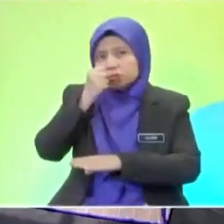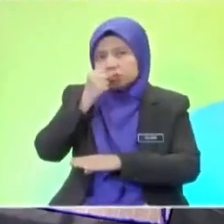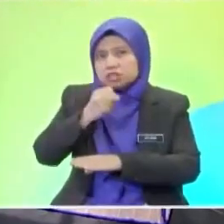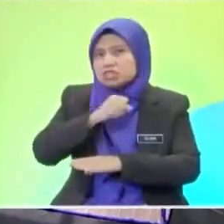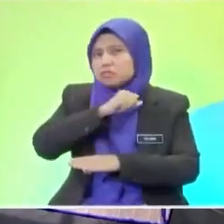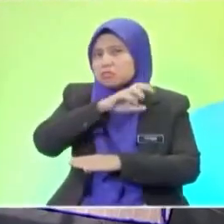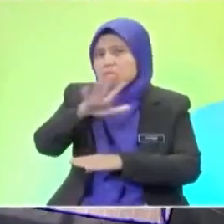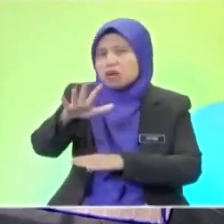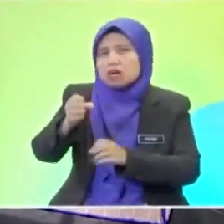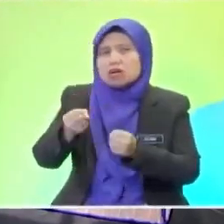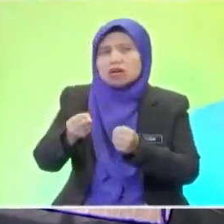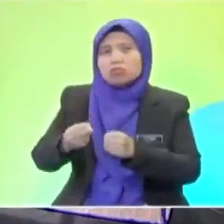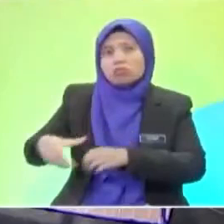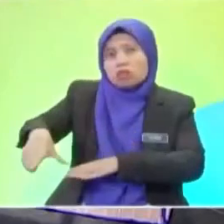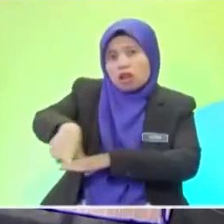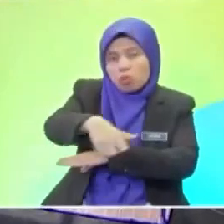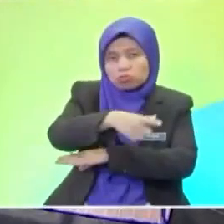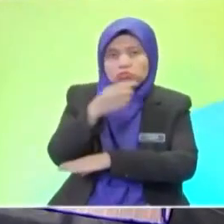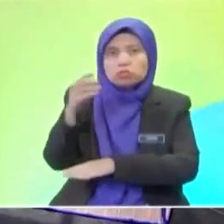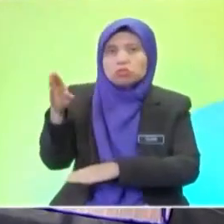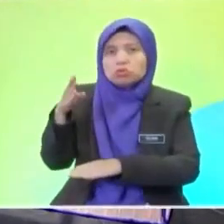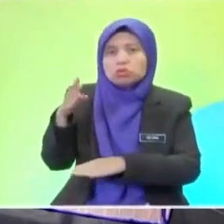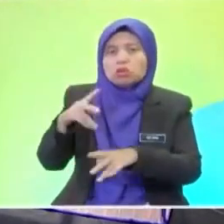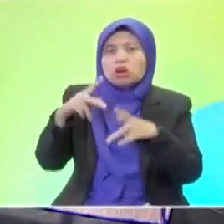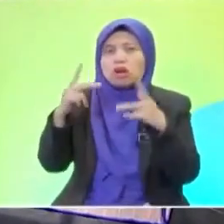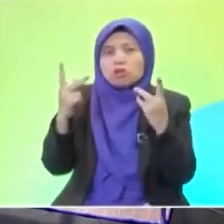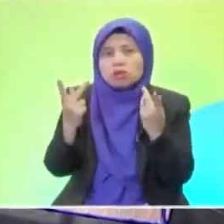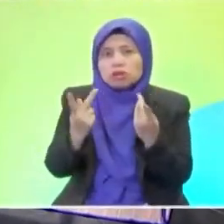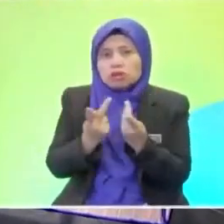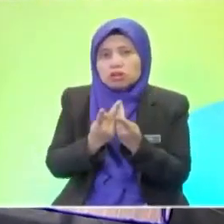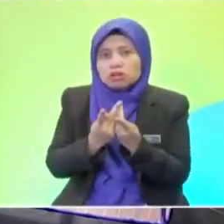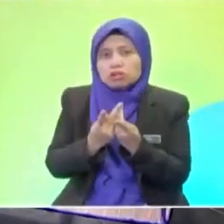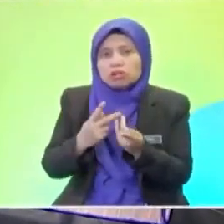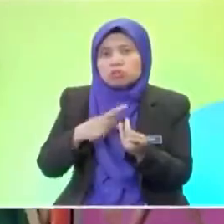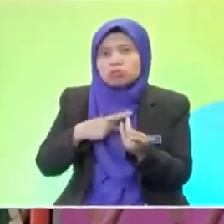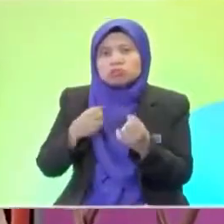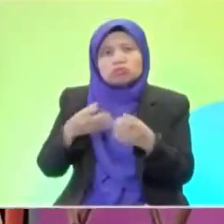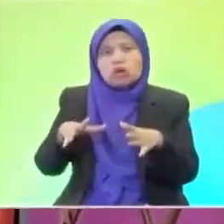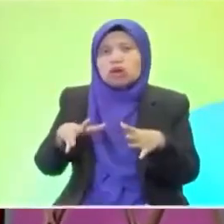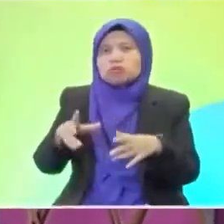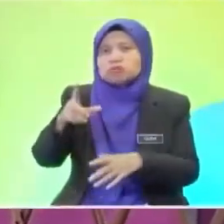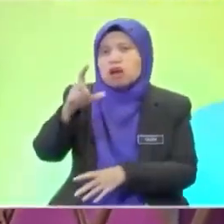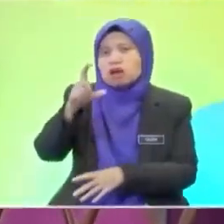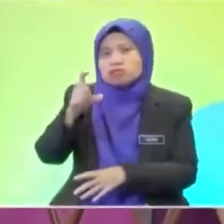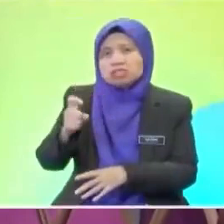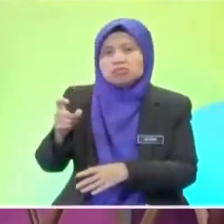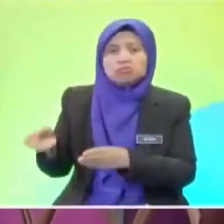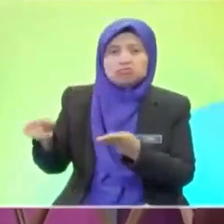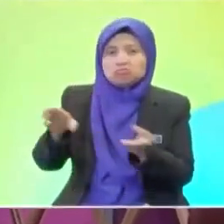plainteng dan ikan telah mati keluargaku pun banyak yang mati tolong